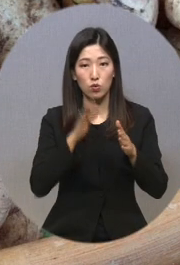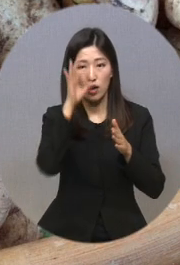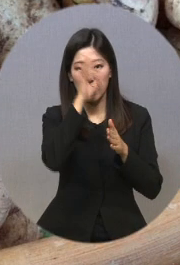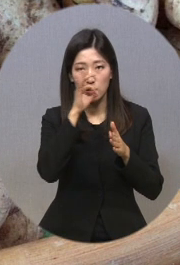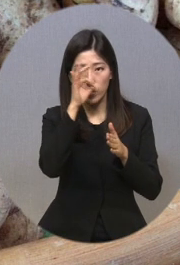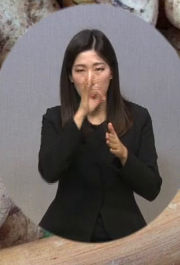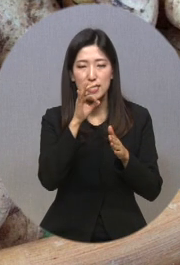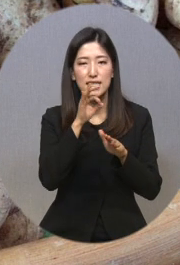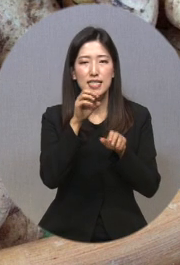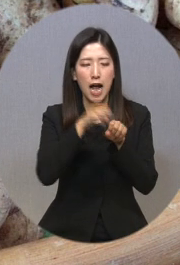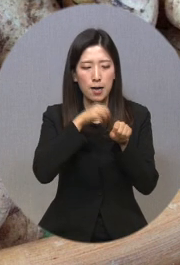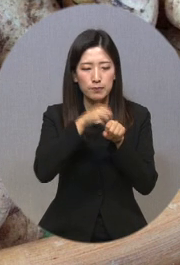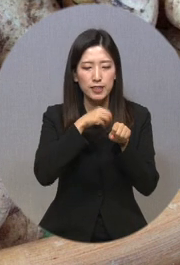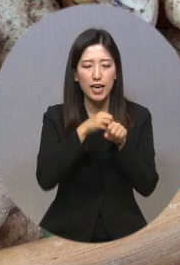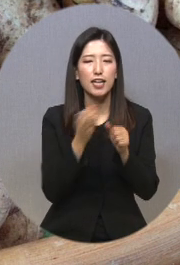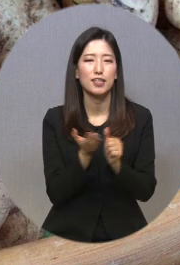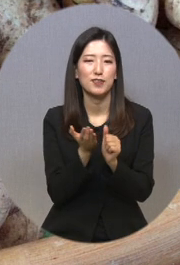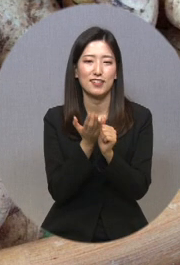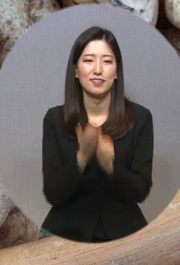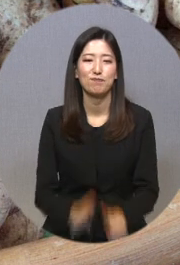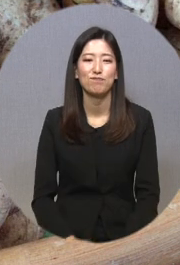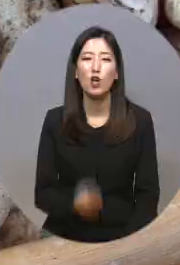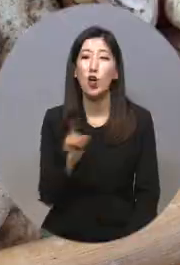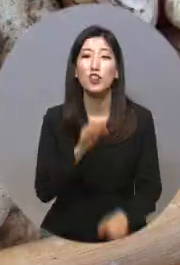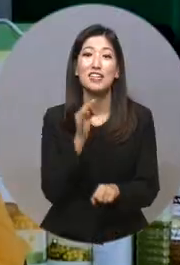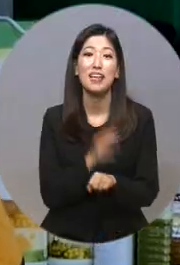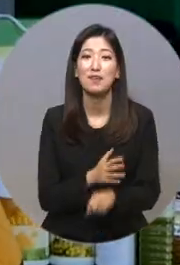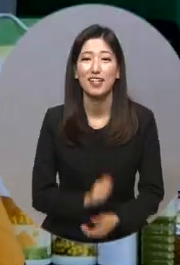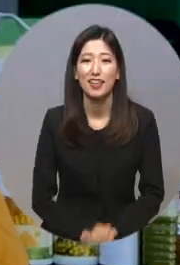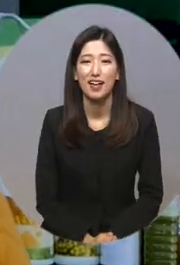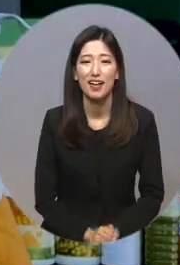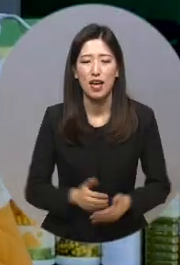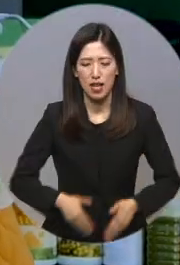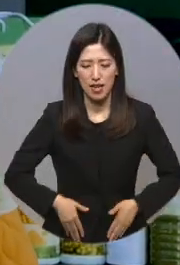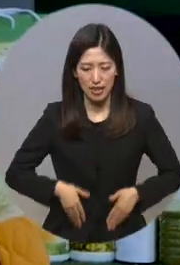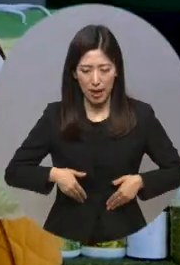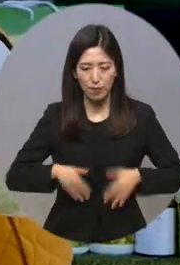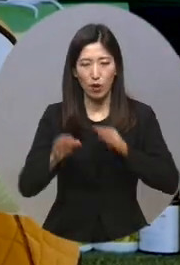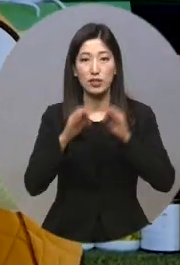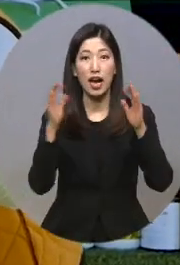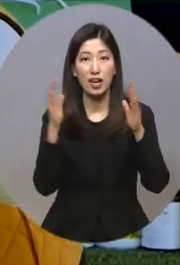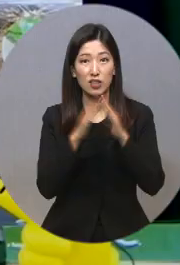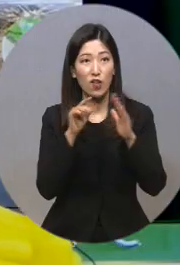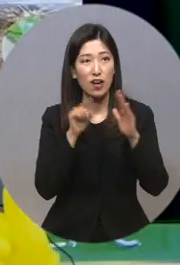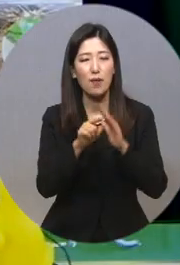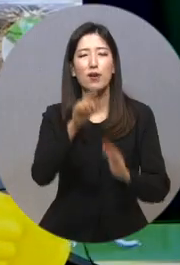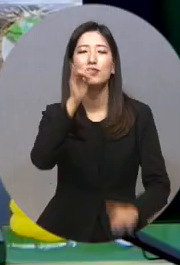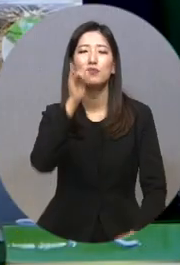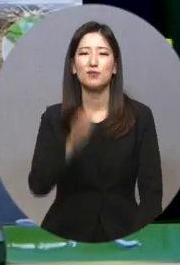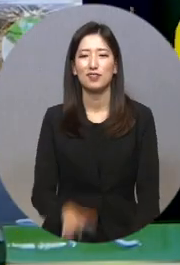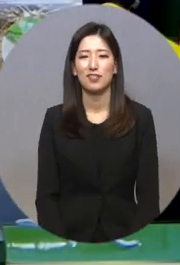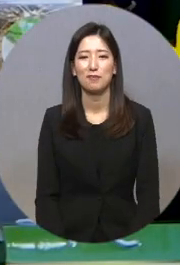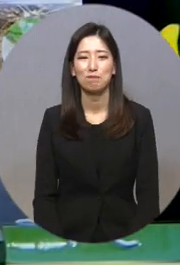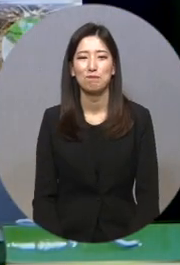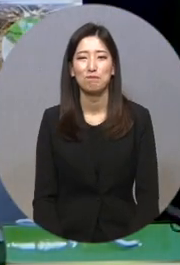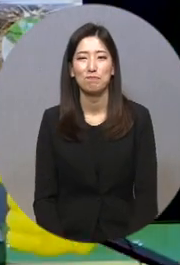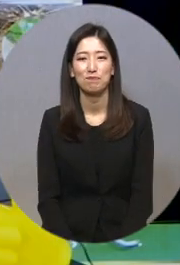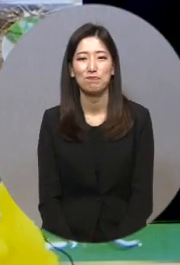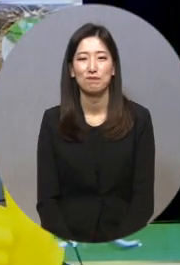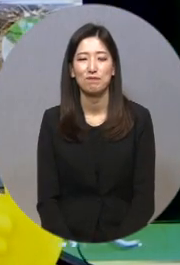인슐린이 가득한 돼지 감자. 이거 어디서 산대요? 어디요? 남도장터 쇼핑몰에 가면은 있습니다. 자 이렇게 해서